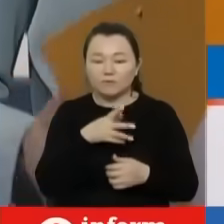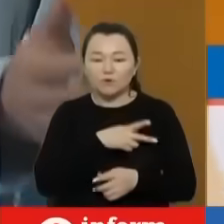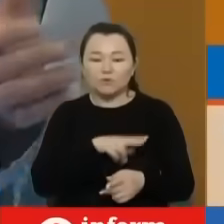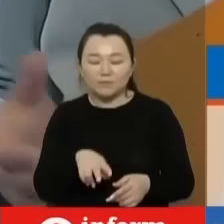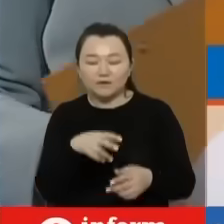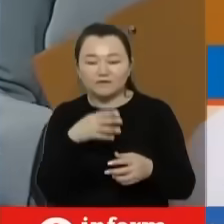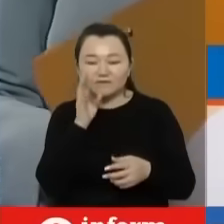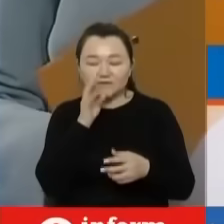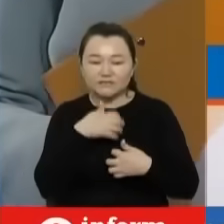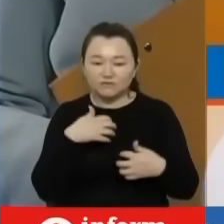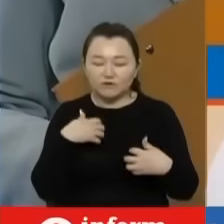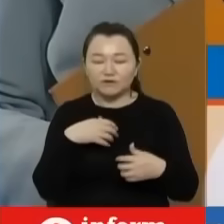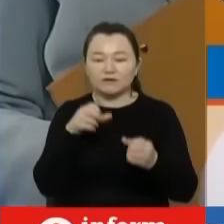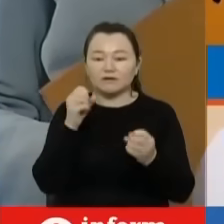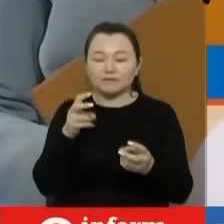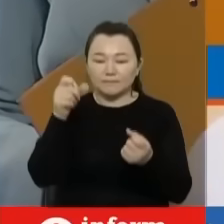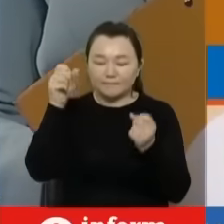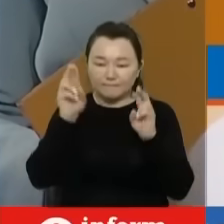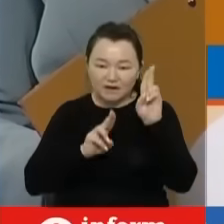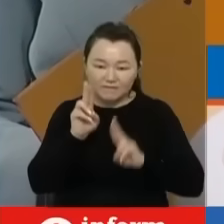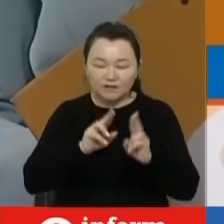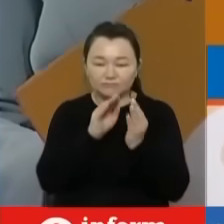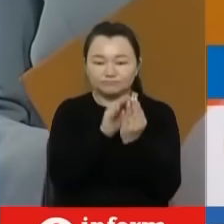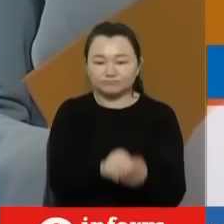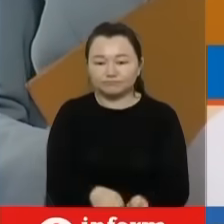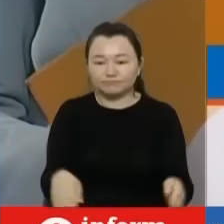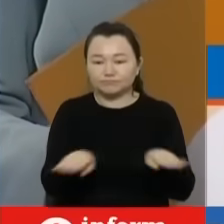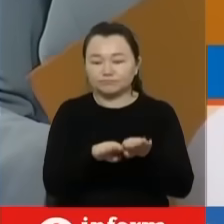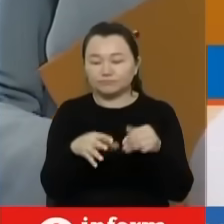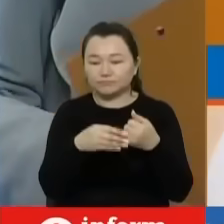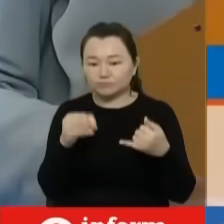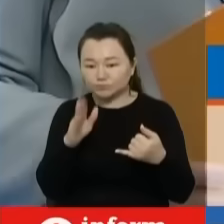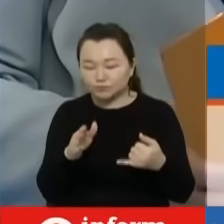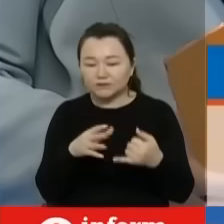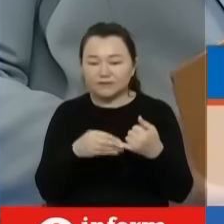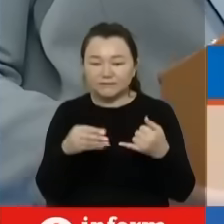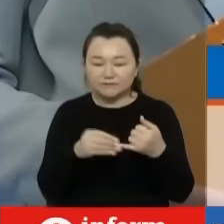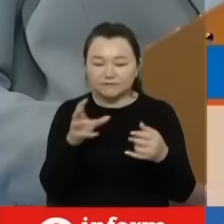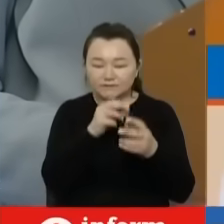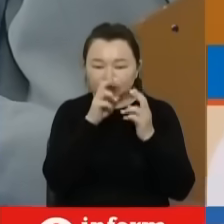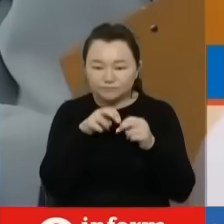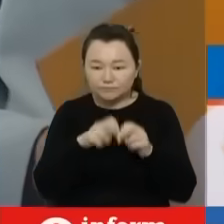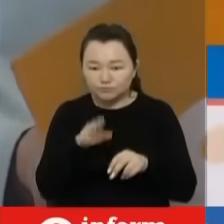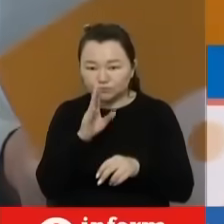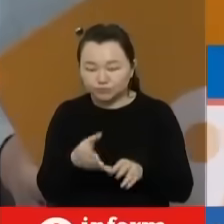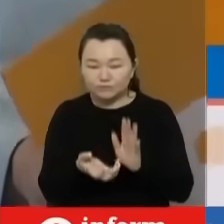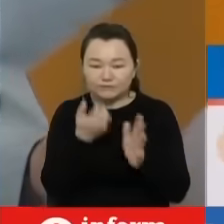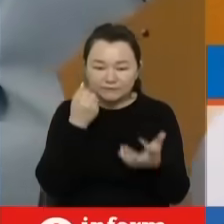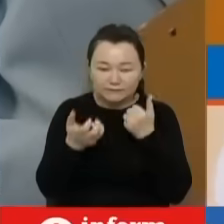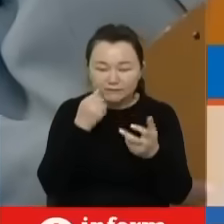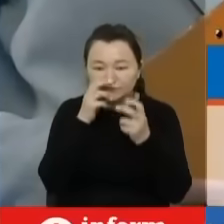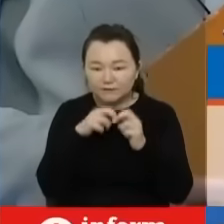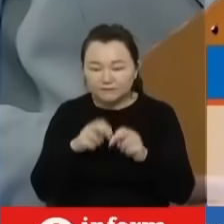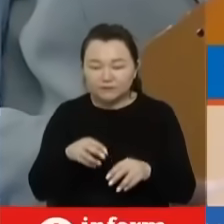жануарларды талапқа сай көму жұмыстарын жүргізуде. Тасқын тоқтаған соң топырақтан сынамалар алынады, ол үшін тиісті мамандар